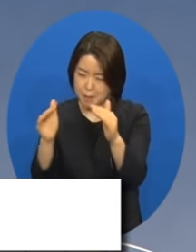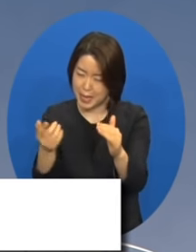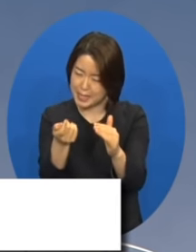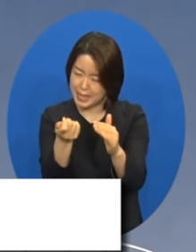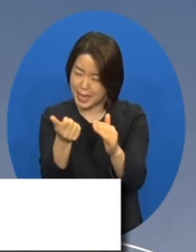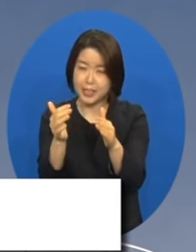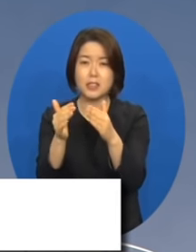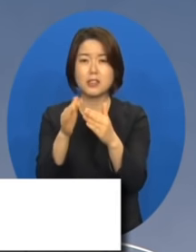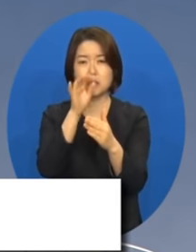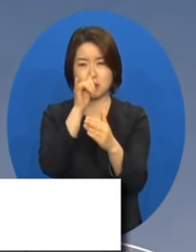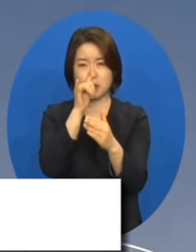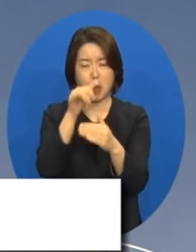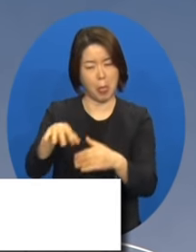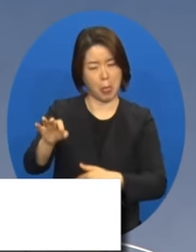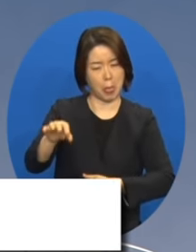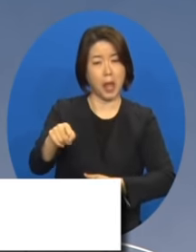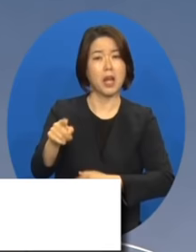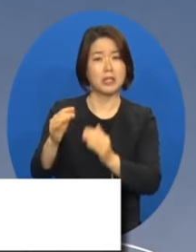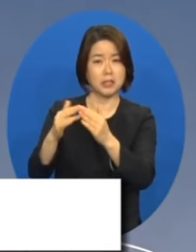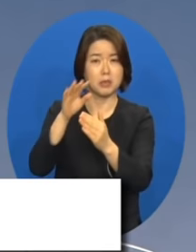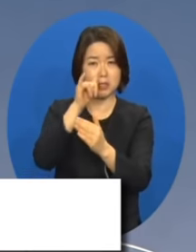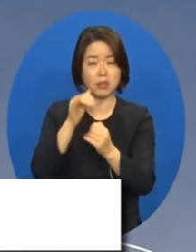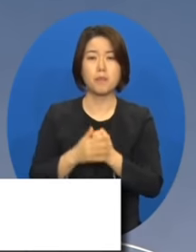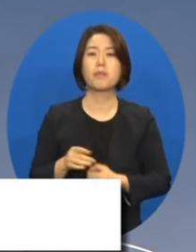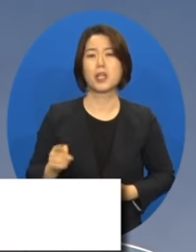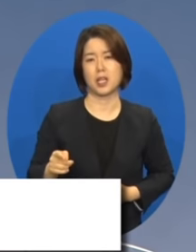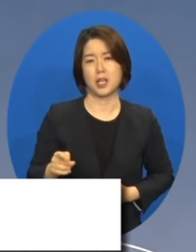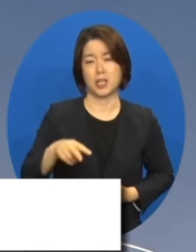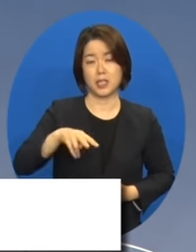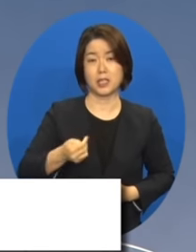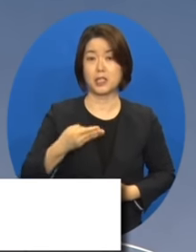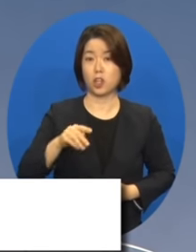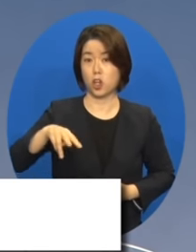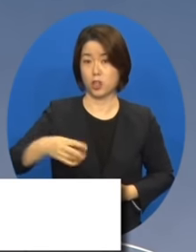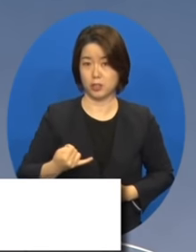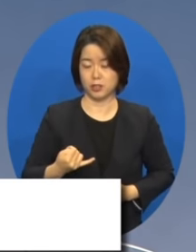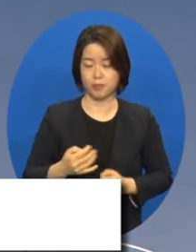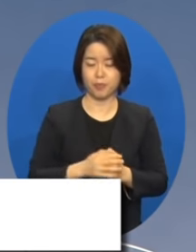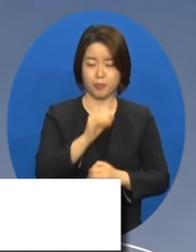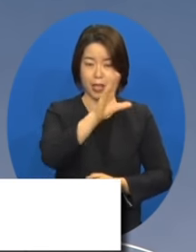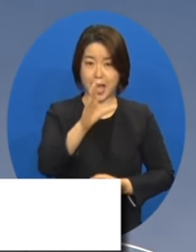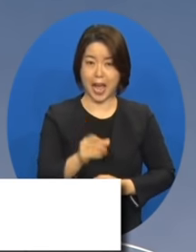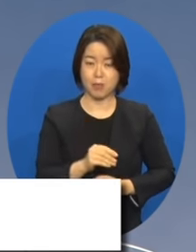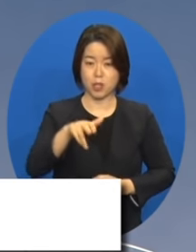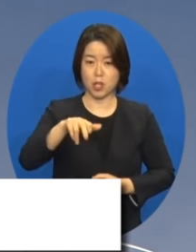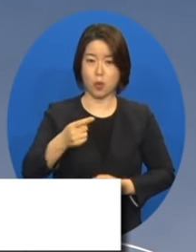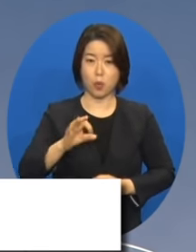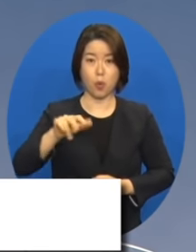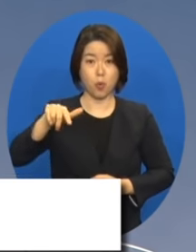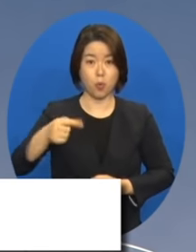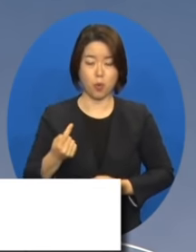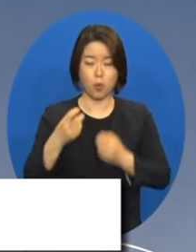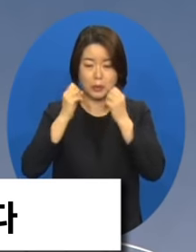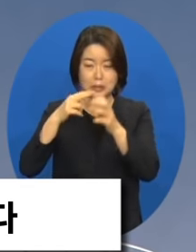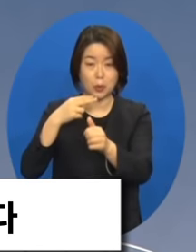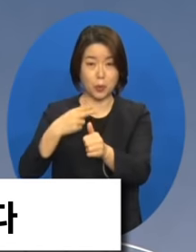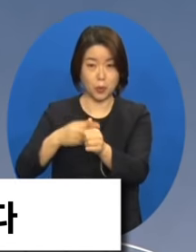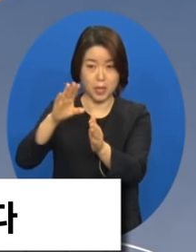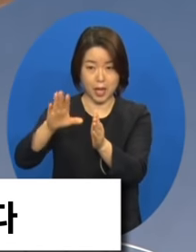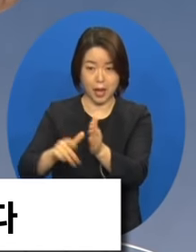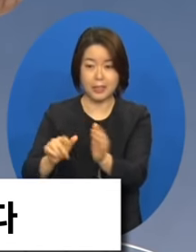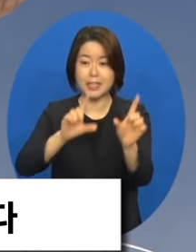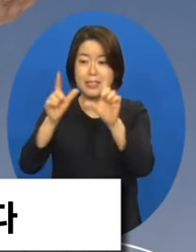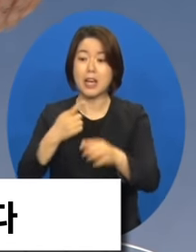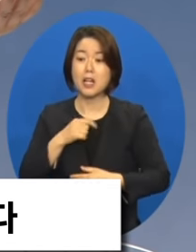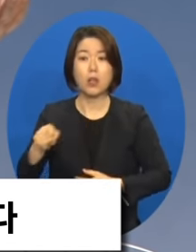은박지 됩니다 그 집이 바로 스터드 선교사가 아프리카 홍보 선교사는 있을 때 살던 집이었습니다 비교가